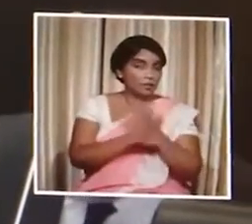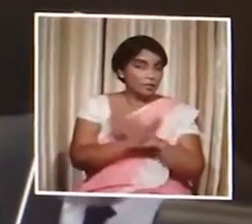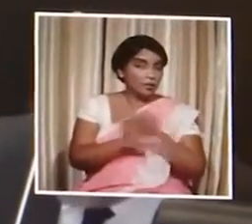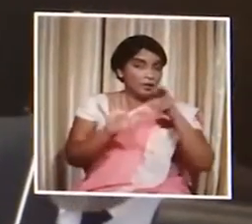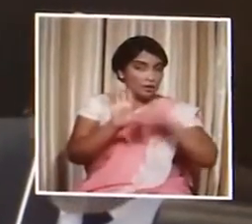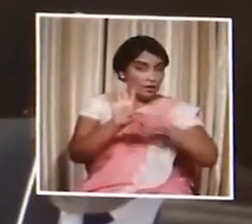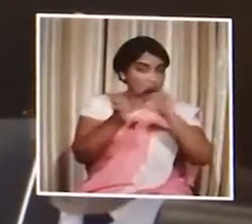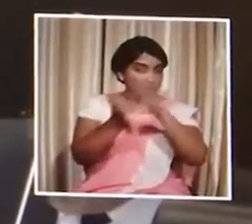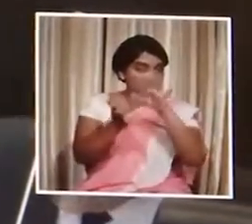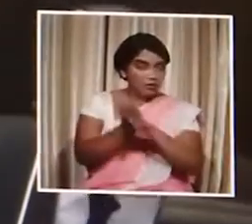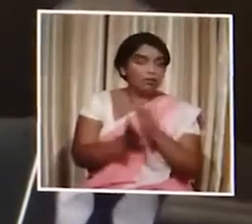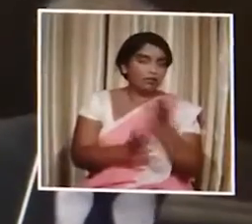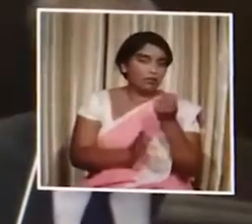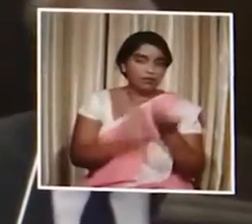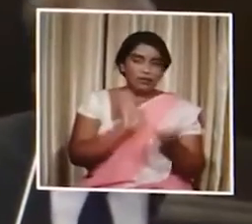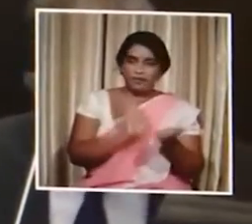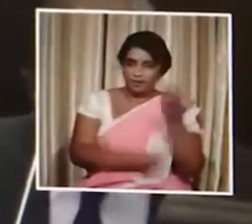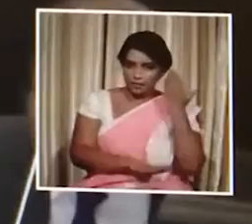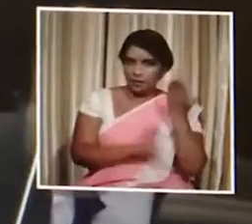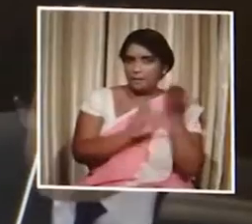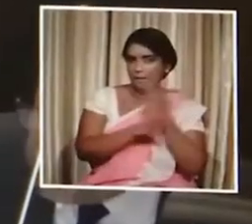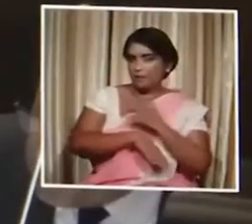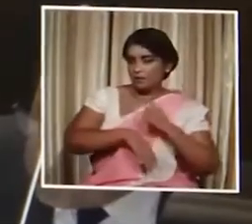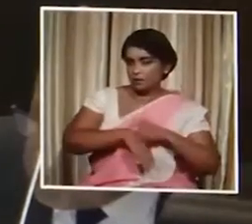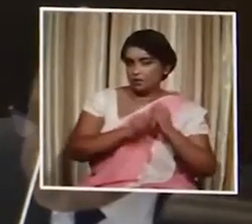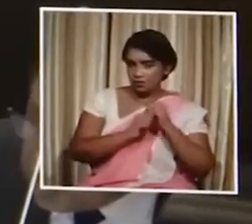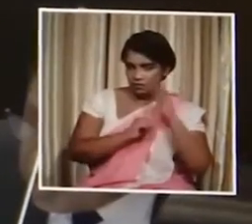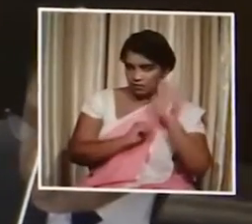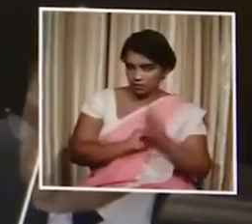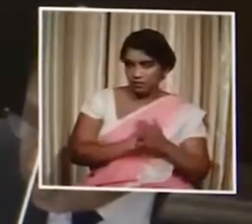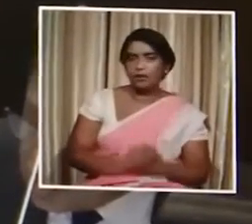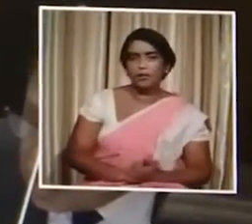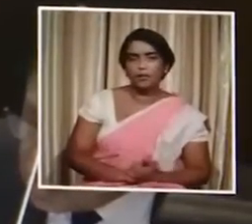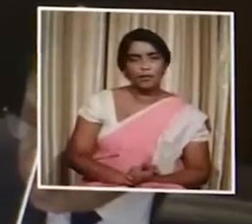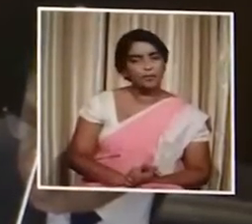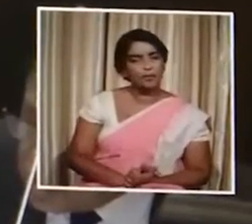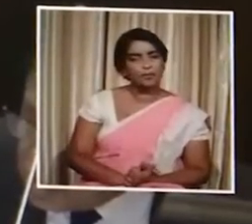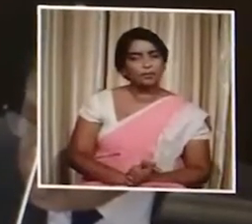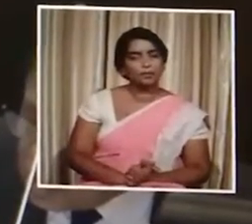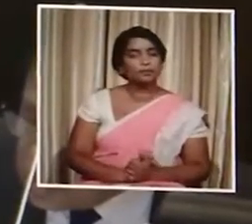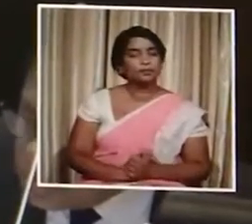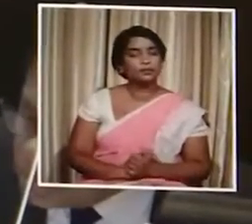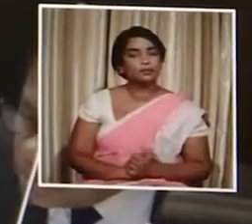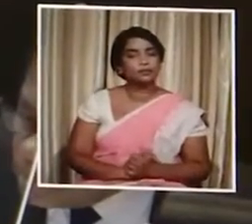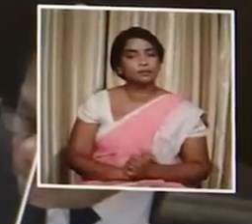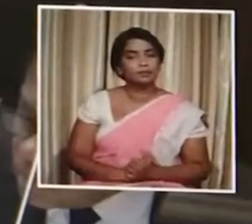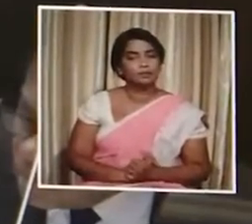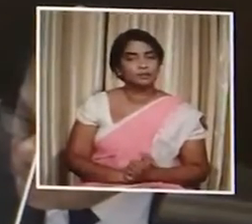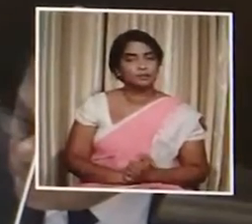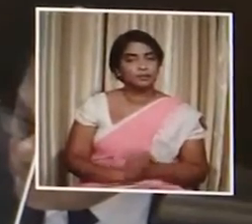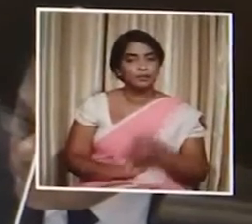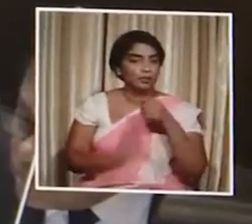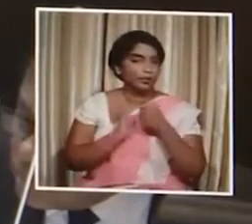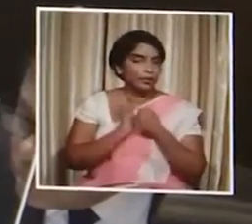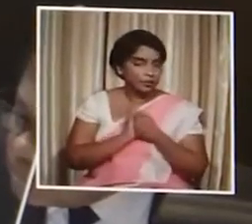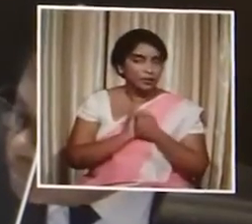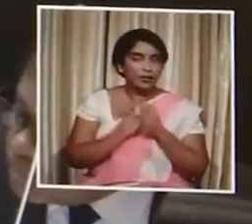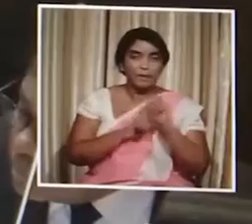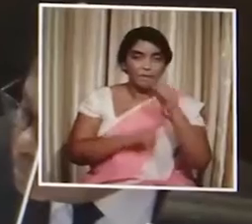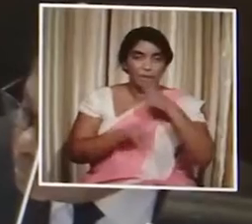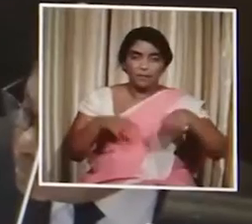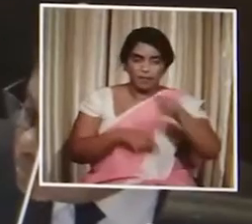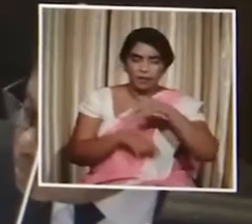ගැනීමේ ගාස්තු වල වැඩි වීමක් පසුගිය කාලයේ සිදු කළා ඔබතුමා මේ ගරු සභාවත්